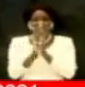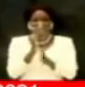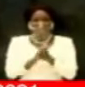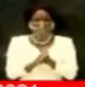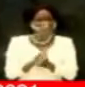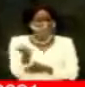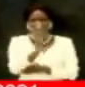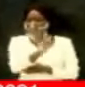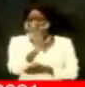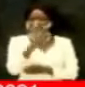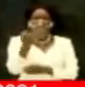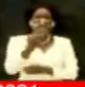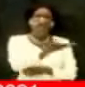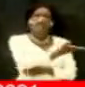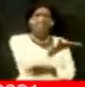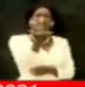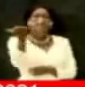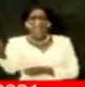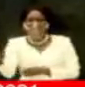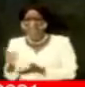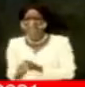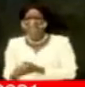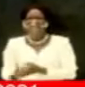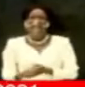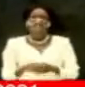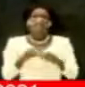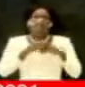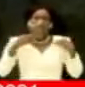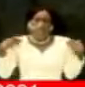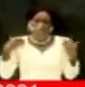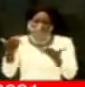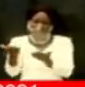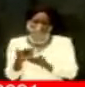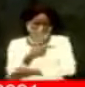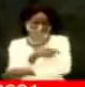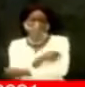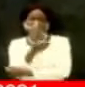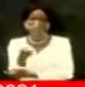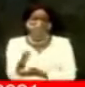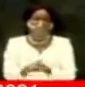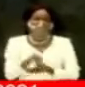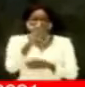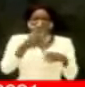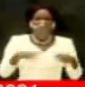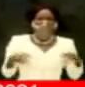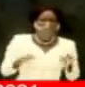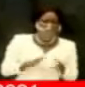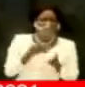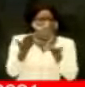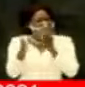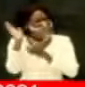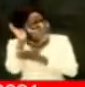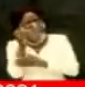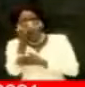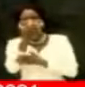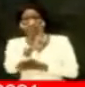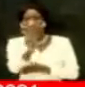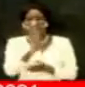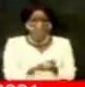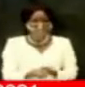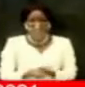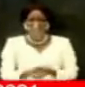wina aliyense ndithu ali woyenera kutenga katemera ameneyi ndiye musanamizidwe musaope kuti mwina katemera ameneyi mwina ndi anthu